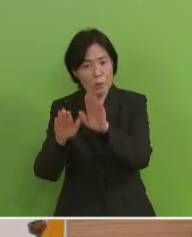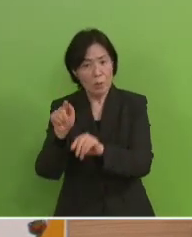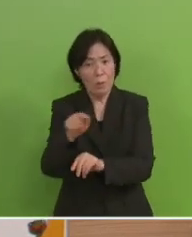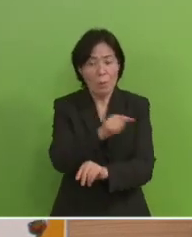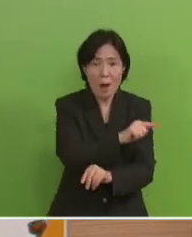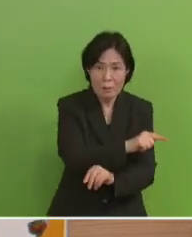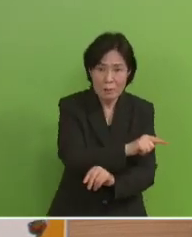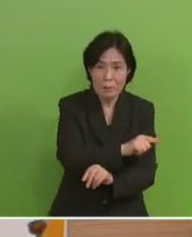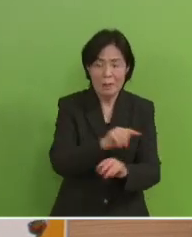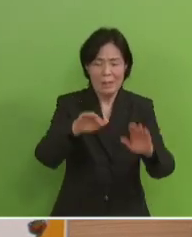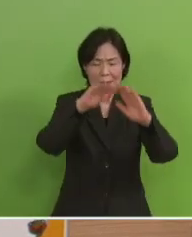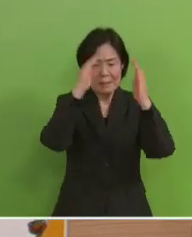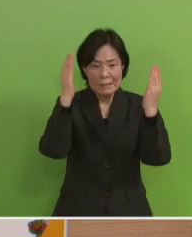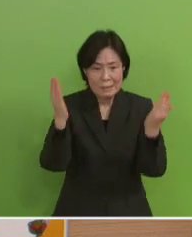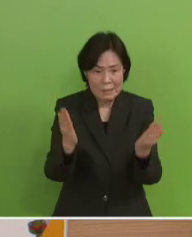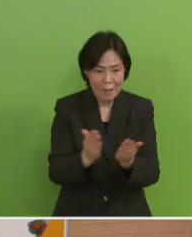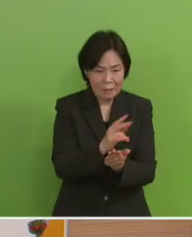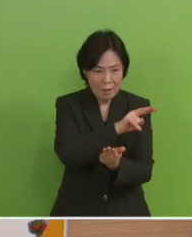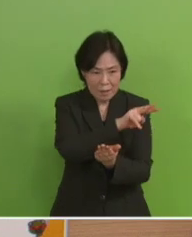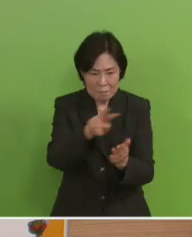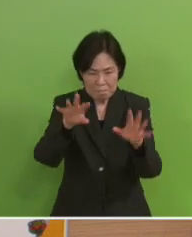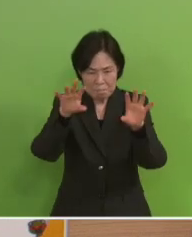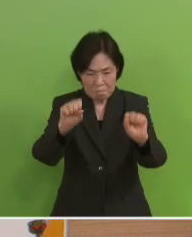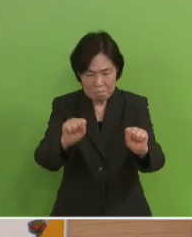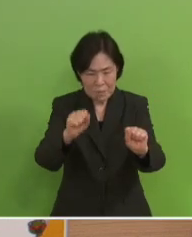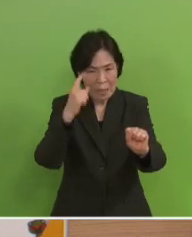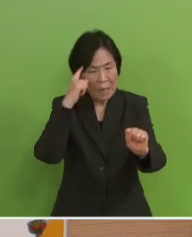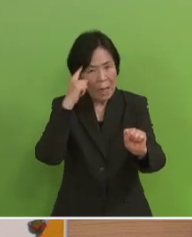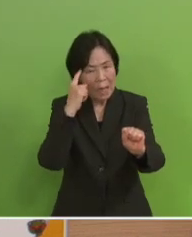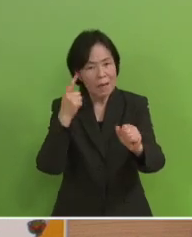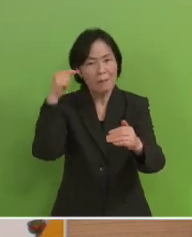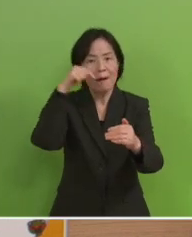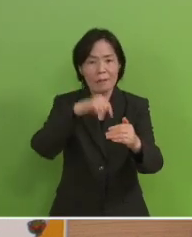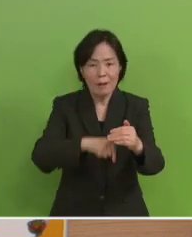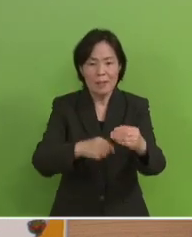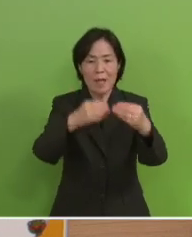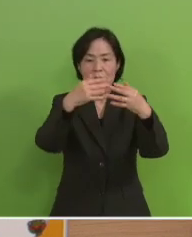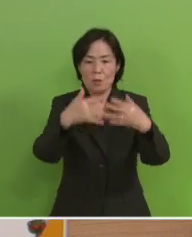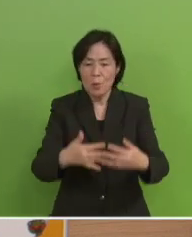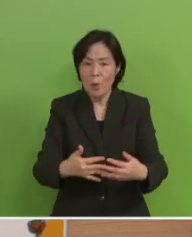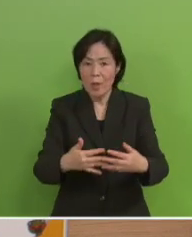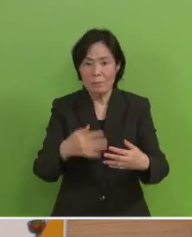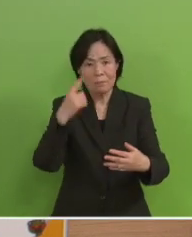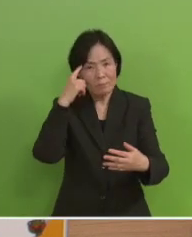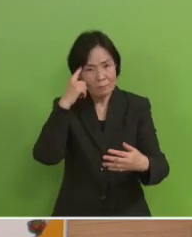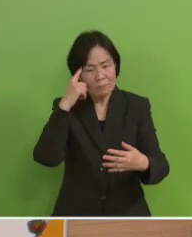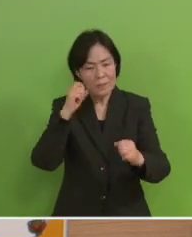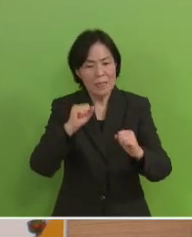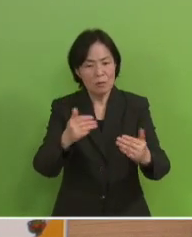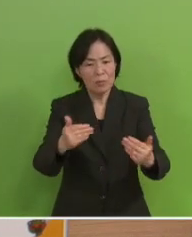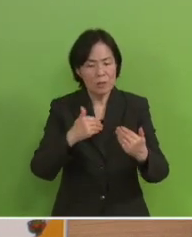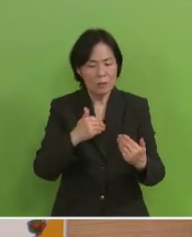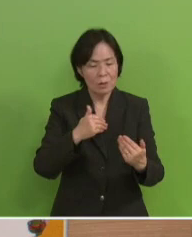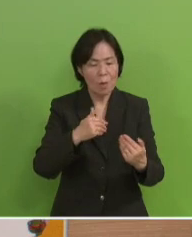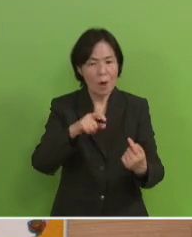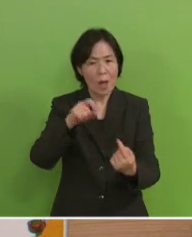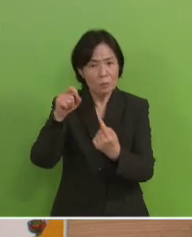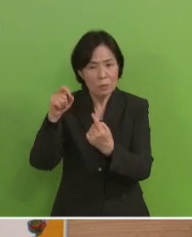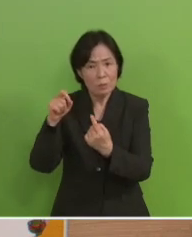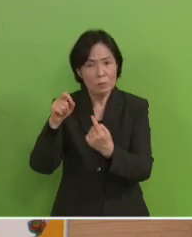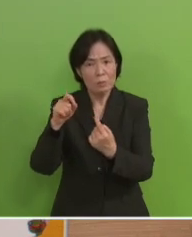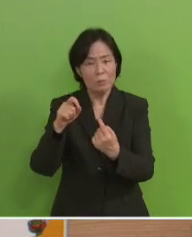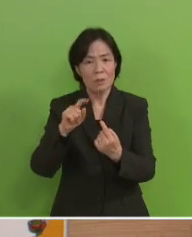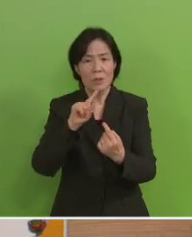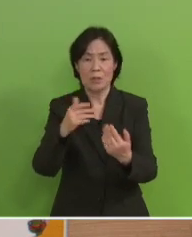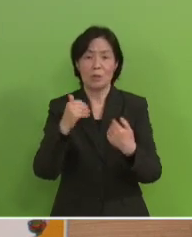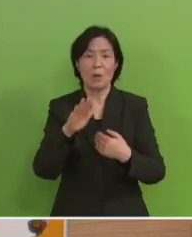全体像を考えた中で限られた条件のもとに何をやるかを考えざるを得ないというのはありますで今はその